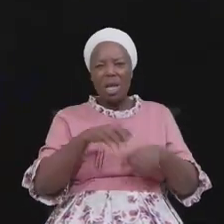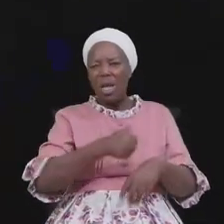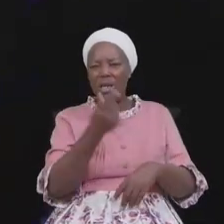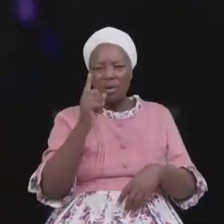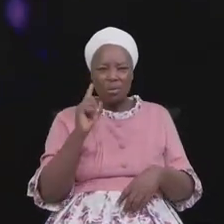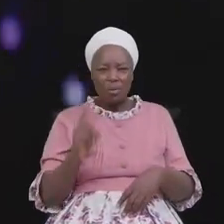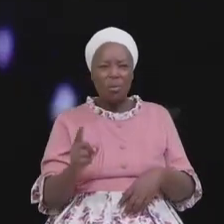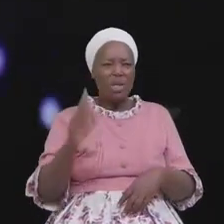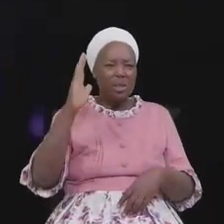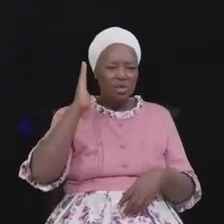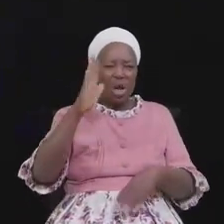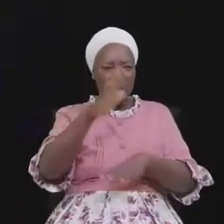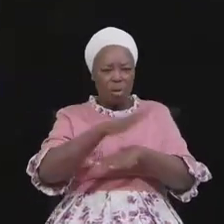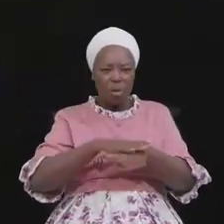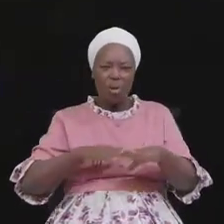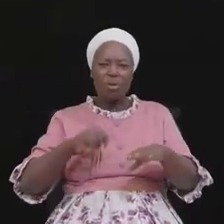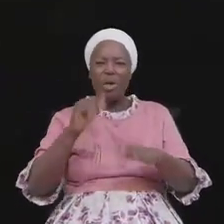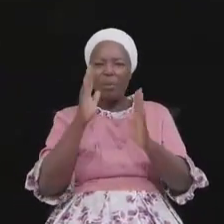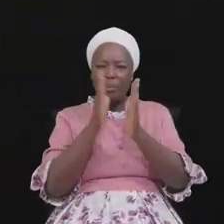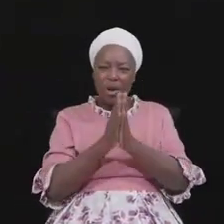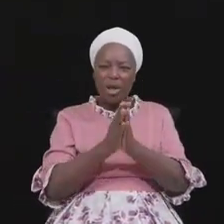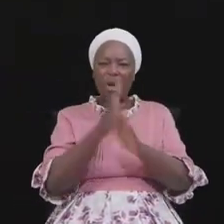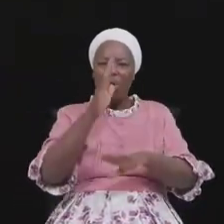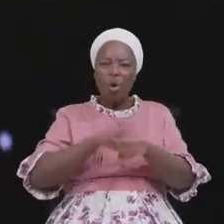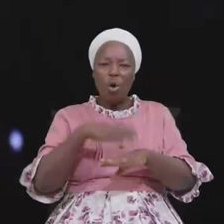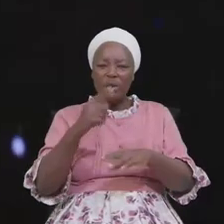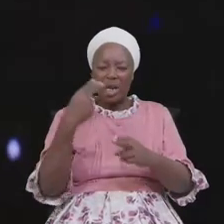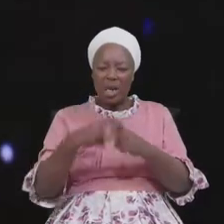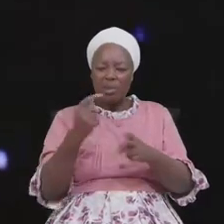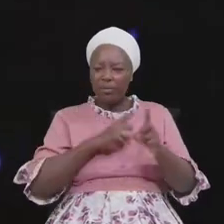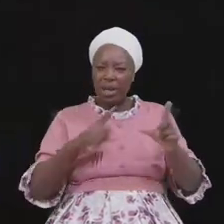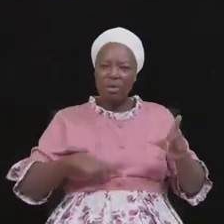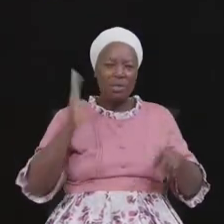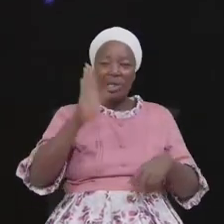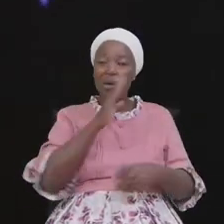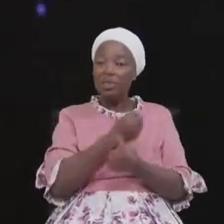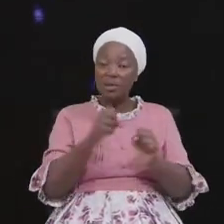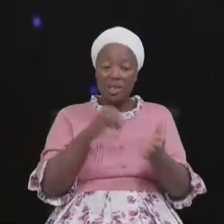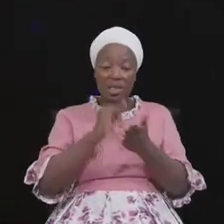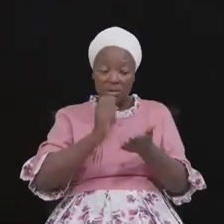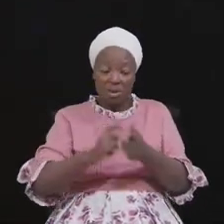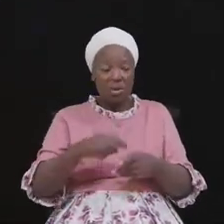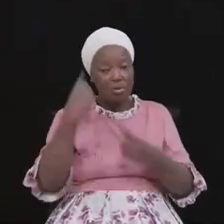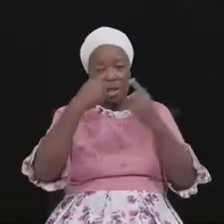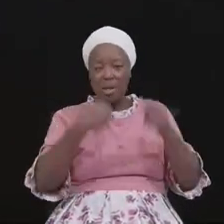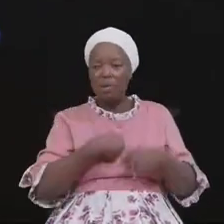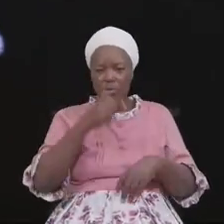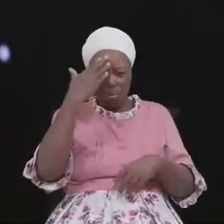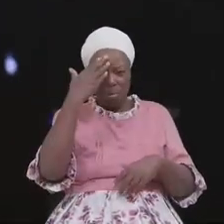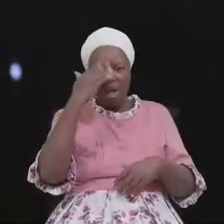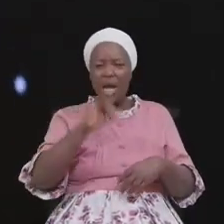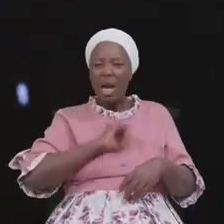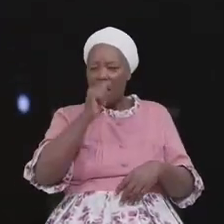Tout quiconque invoquera le nom du Seigneur sera sauvé. C'est écrit à mon sujet, non. Ah, je vais invoquer le